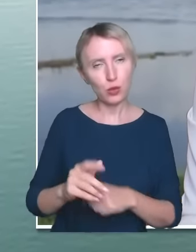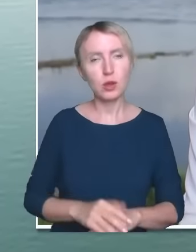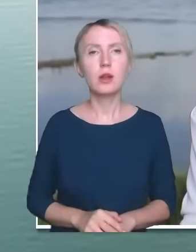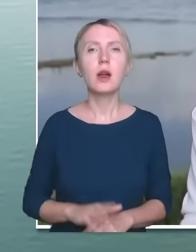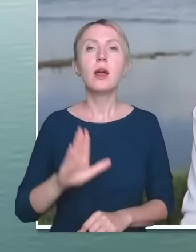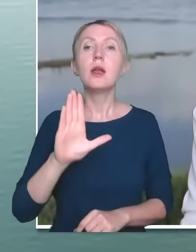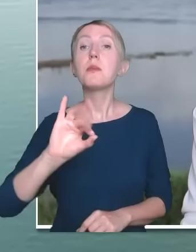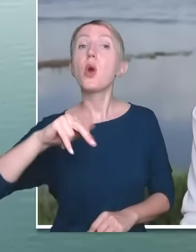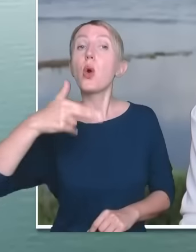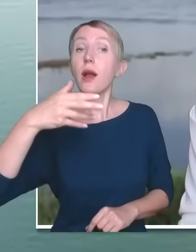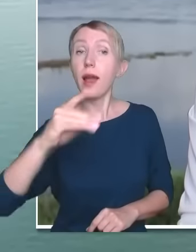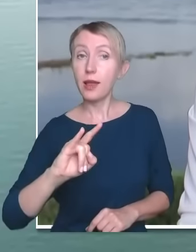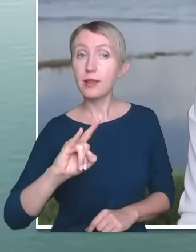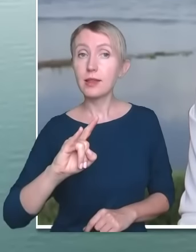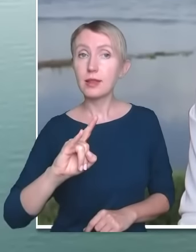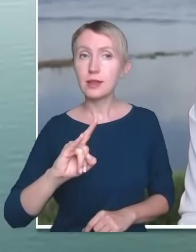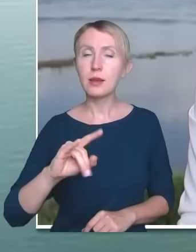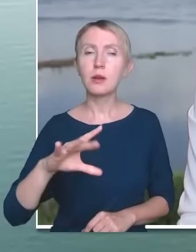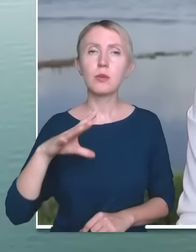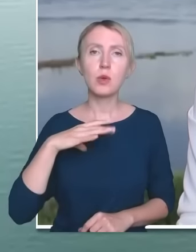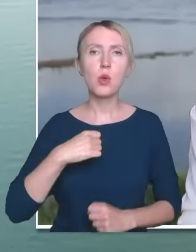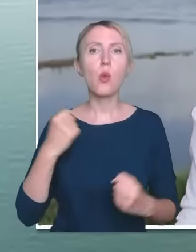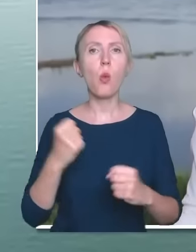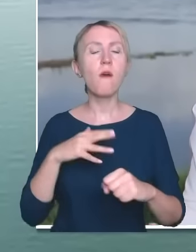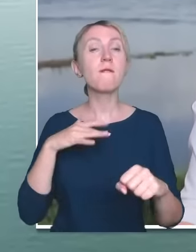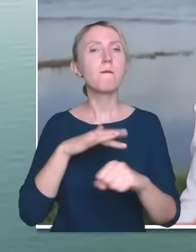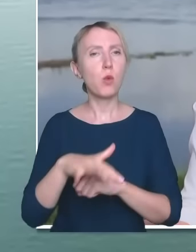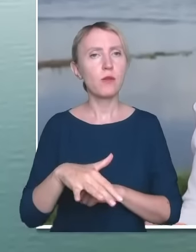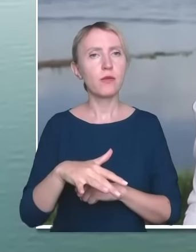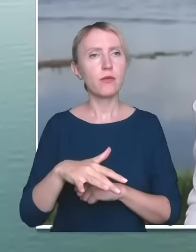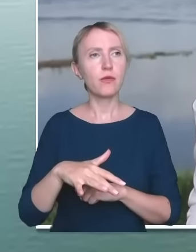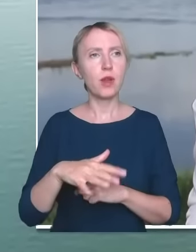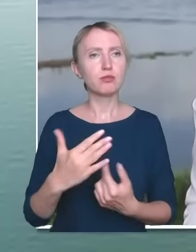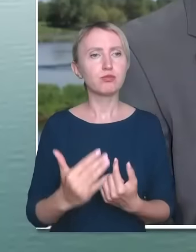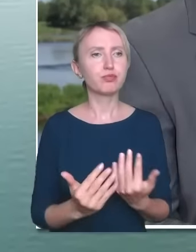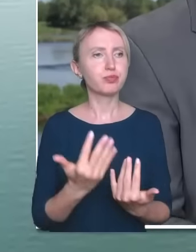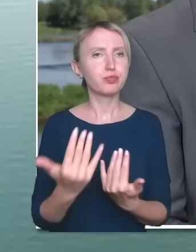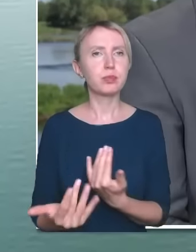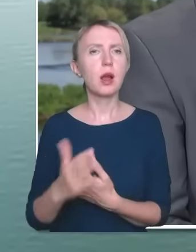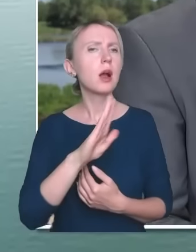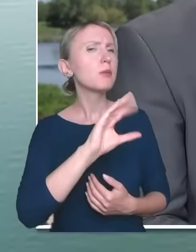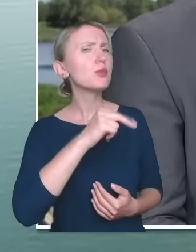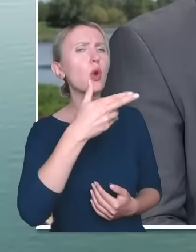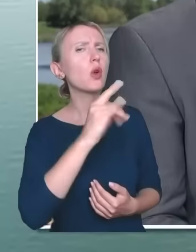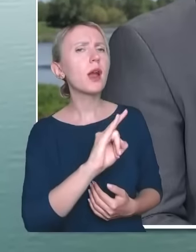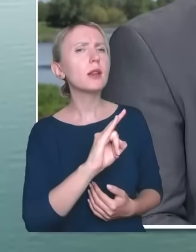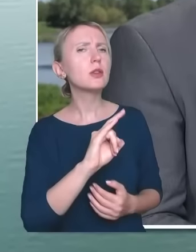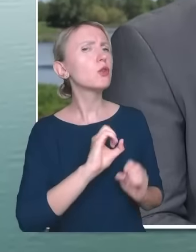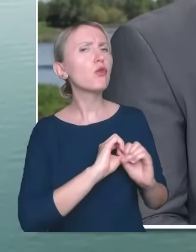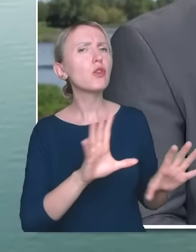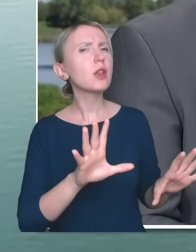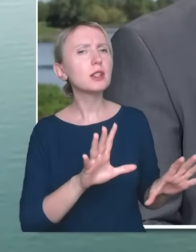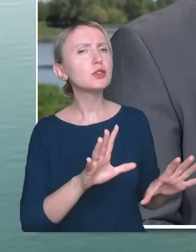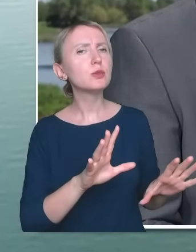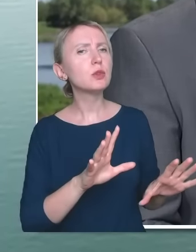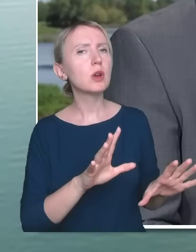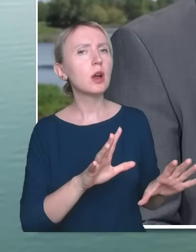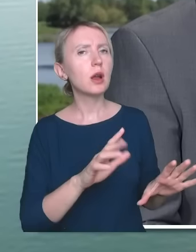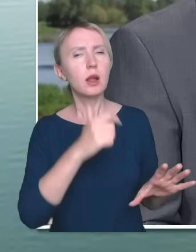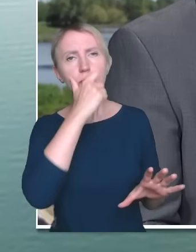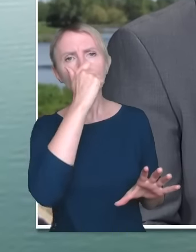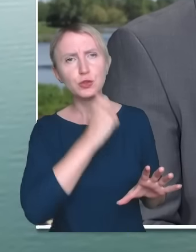biogenów miał jakby duży wpływ, więc to te wszystkie działania... Biogeny to są, wyjaśnijmy widzom, to są ścieki